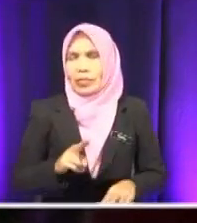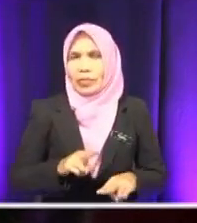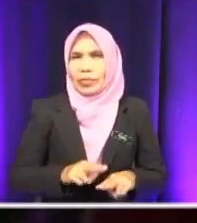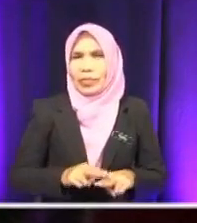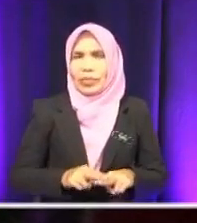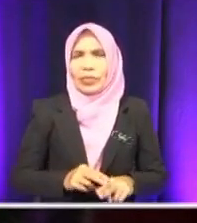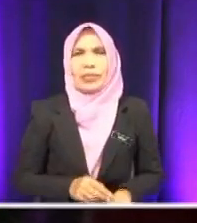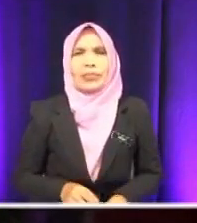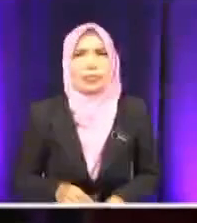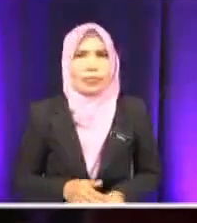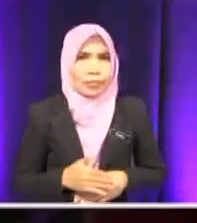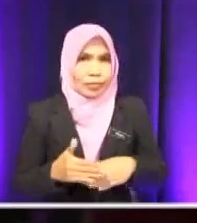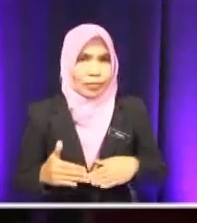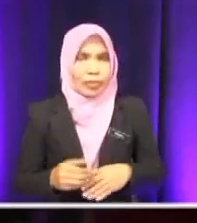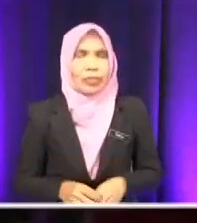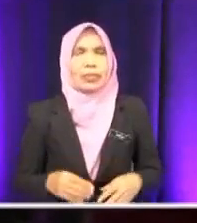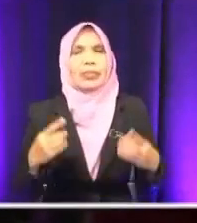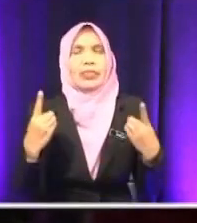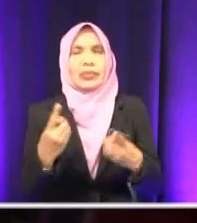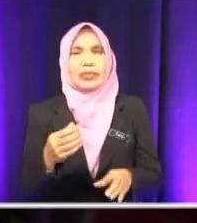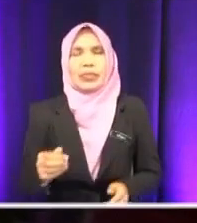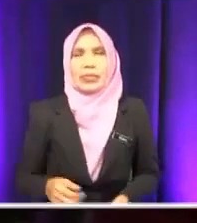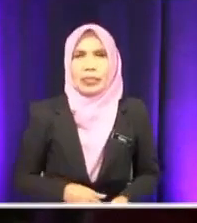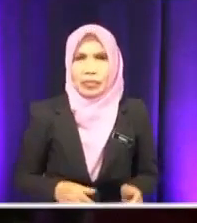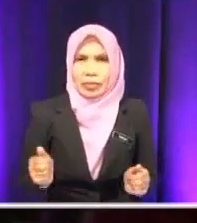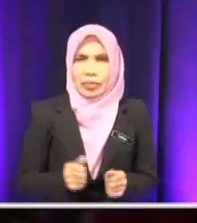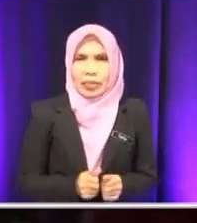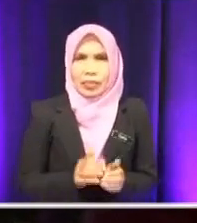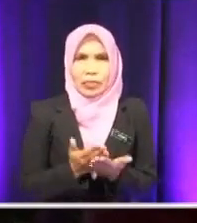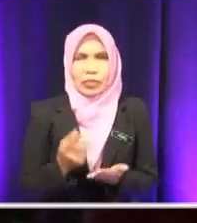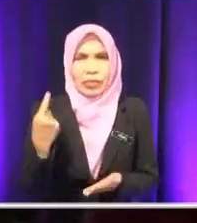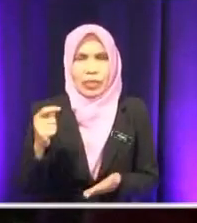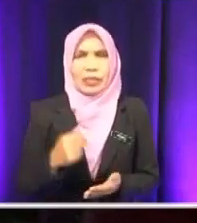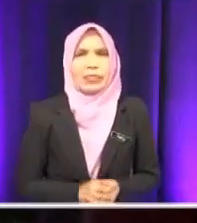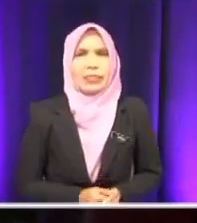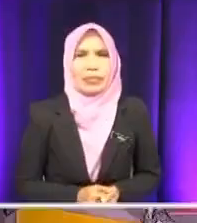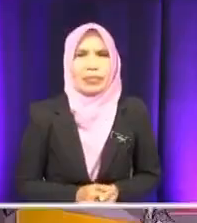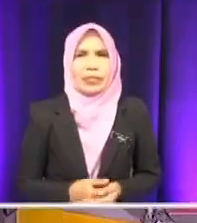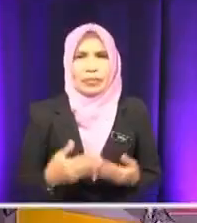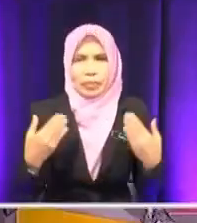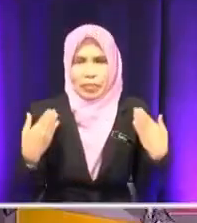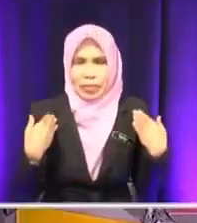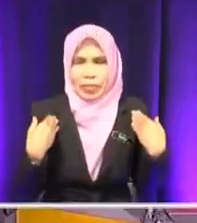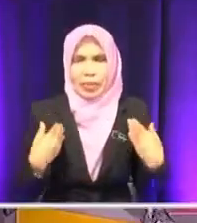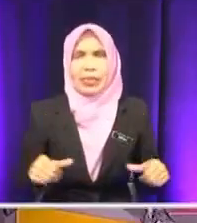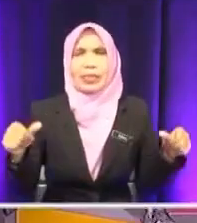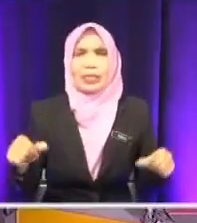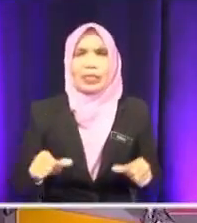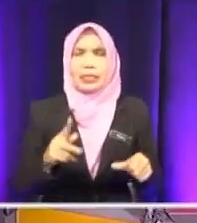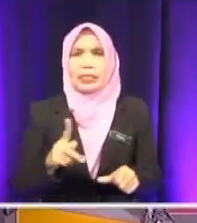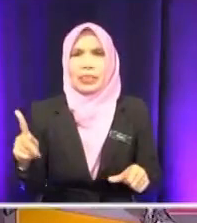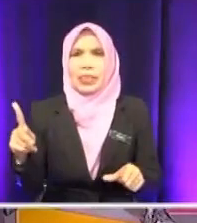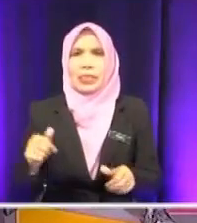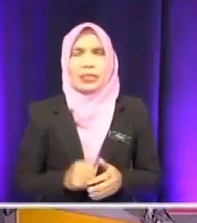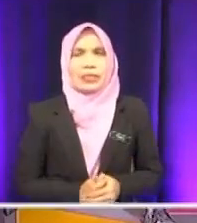duduk tepi dewan dengan nota nota nota pendek peta Minda calon-calon mesti amalkan begitu supaya nampak